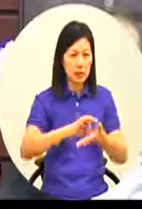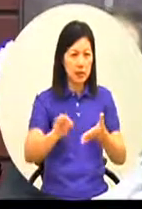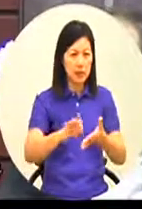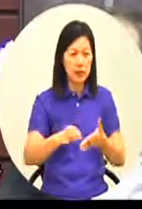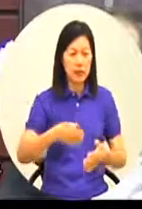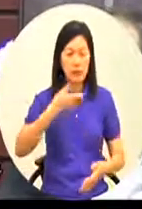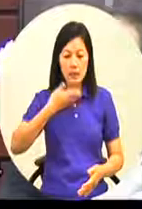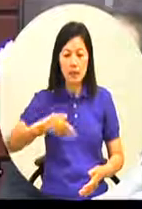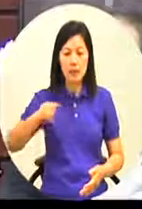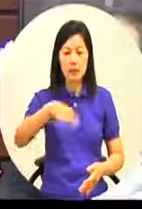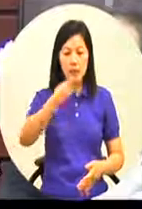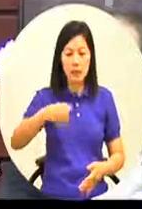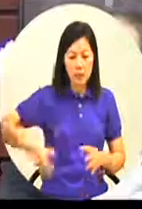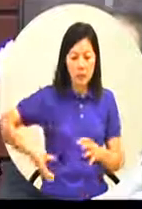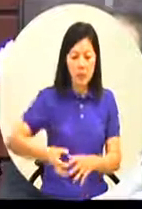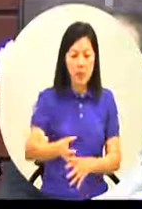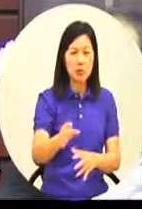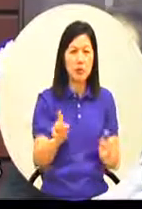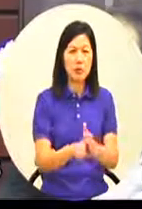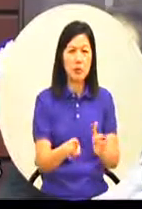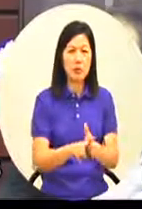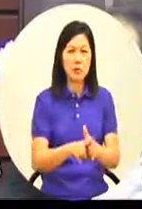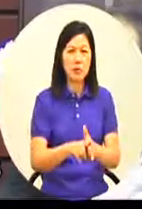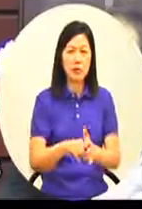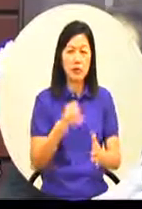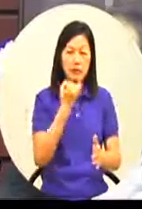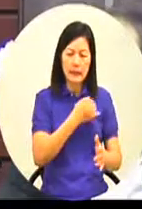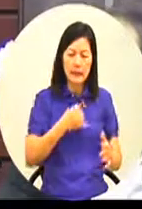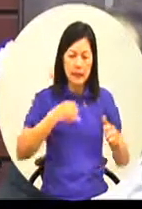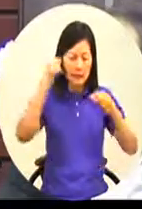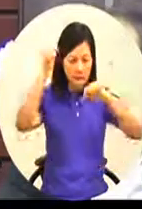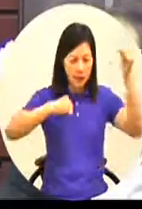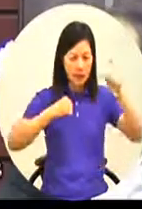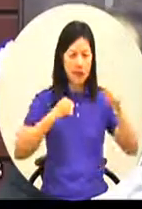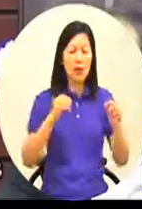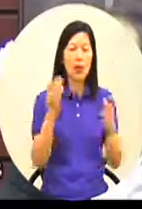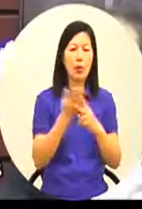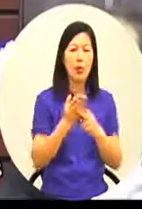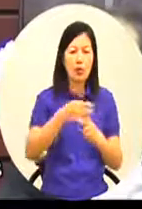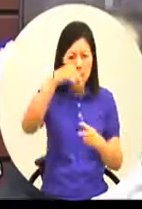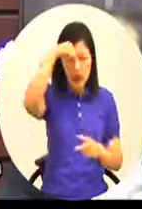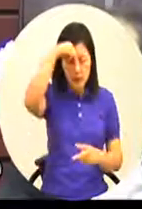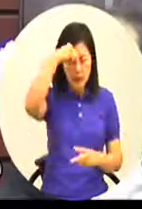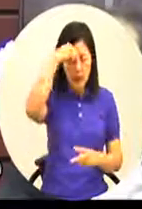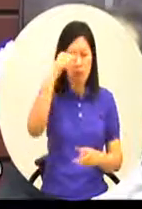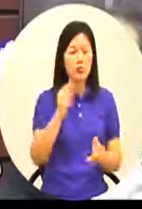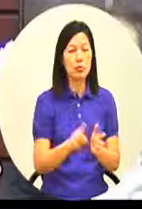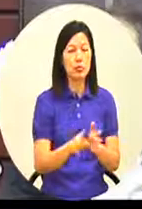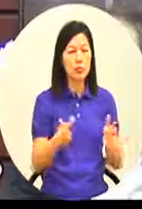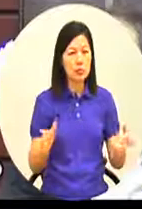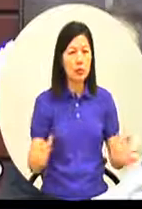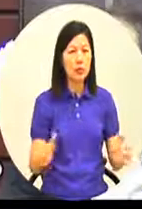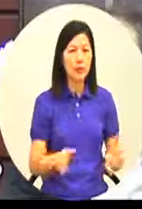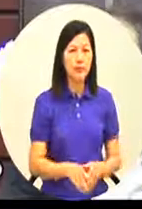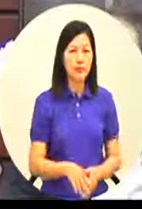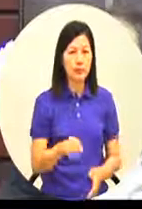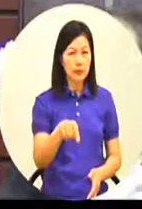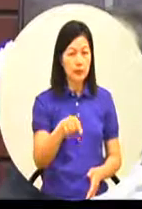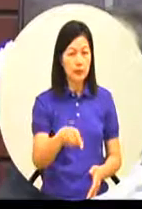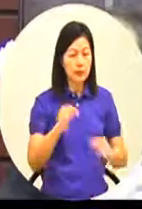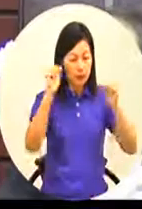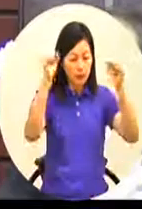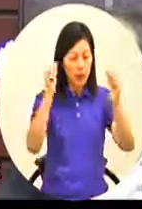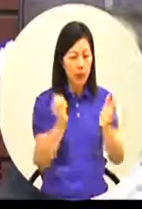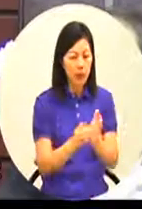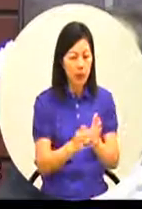他在滚球的时候，他可能是早上还是比较会洗的时候，那你运动完之后，你那些比较